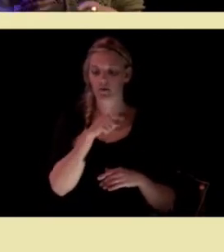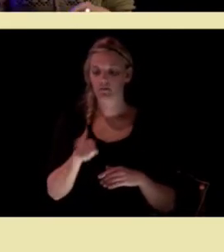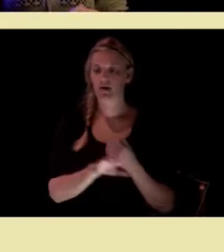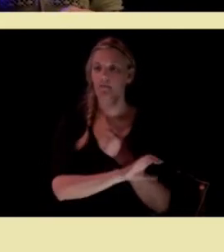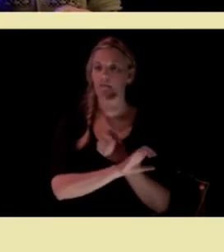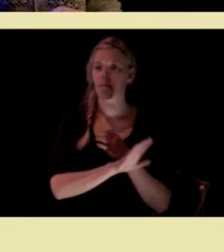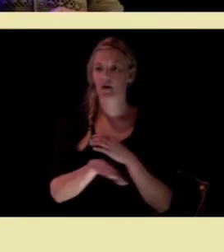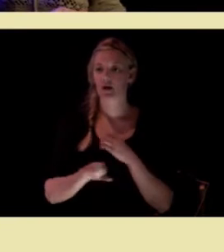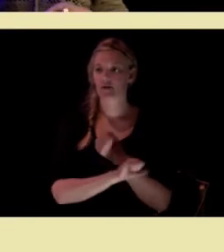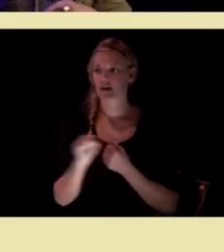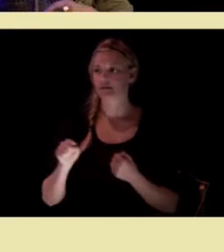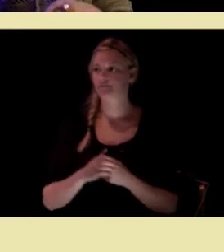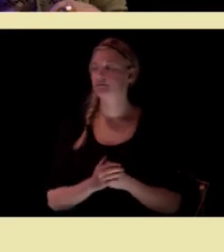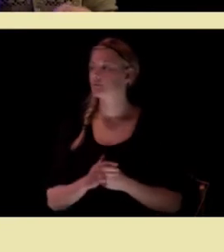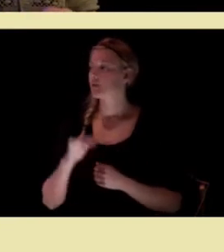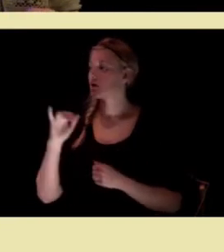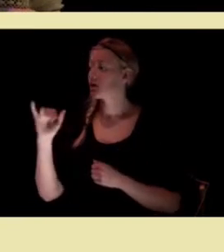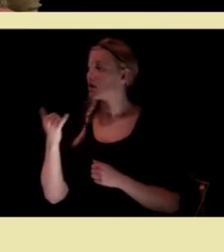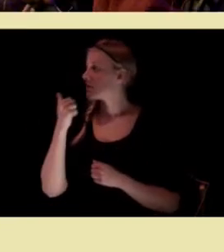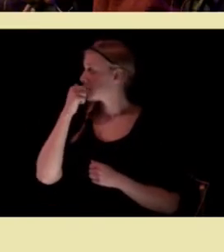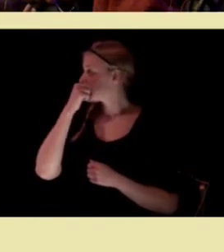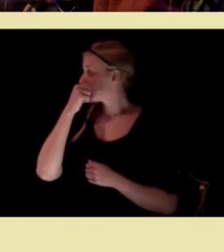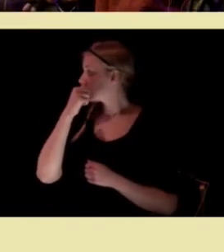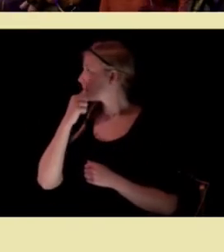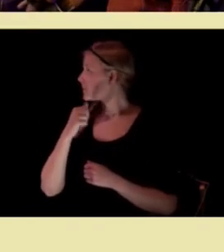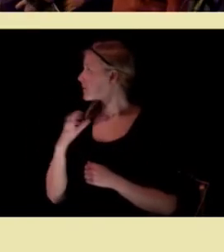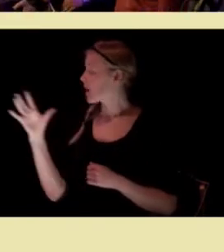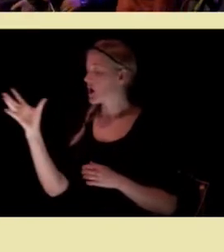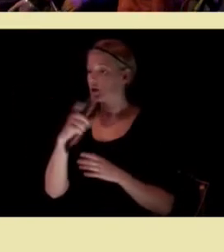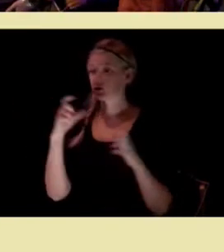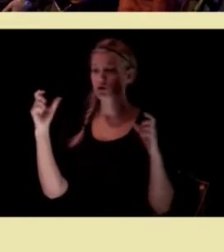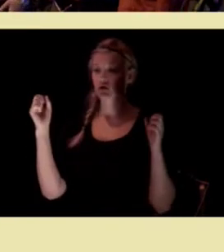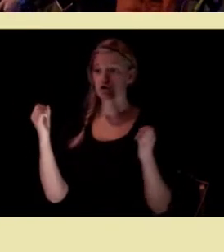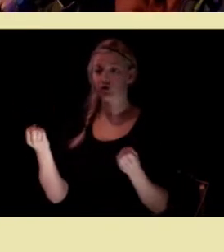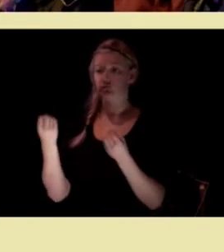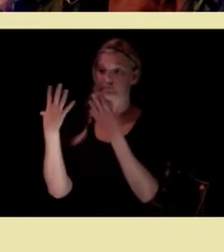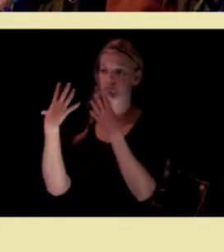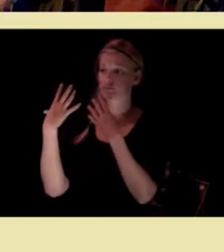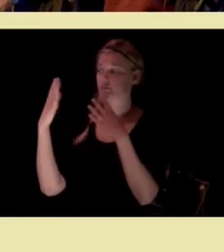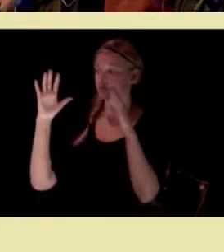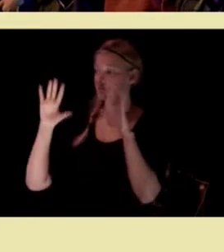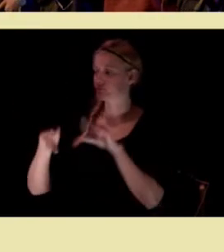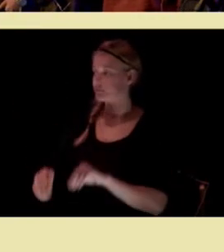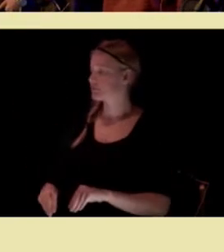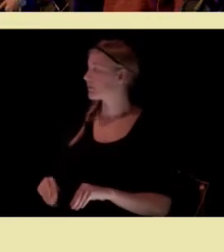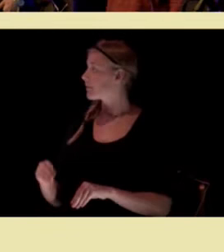Ja, da tror jeg vi kan rett og slett ta ned hele lyset på den, og så kan vi gå rett til